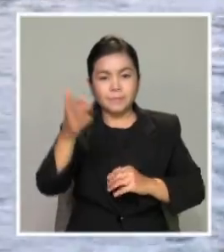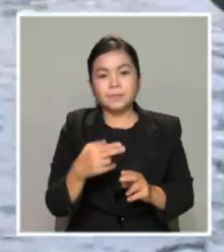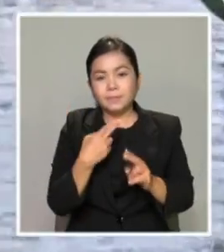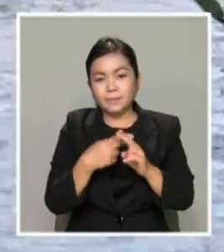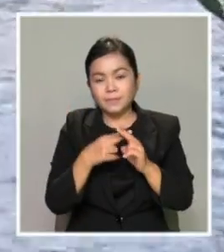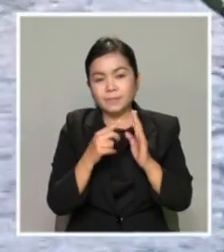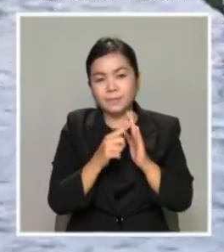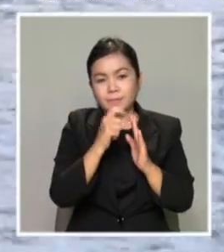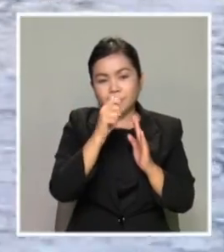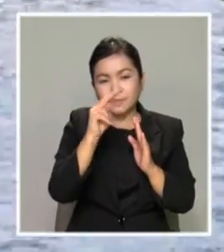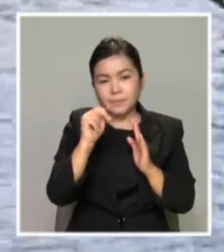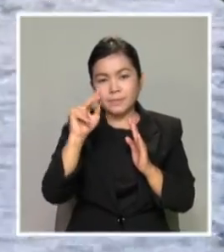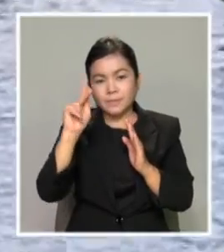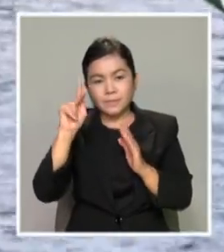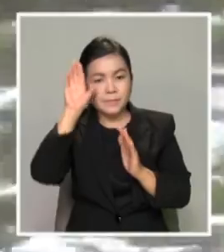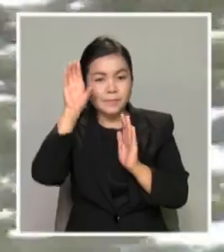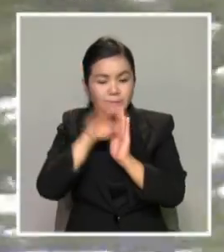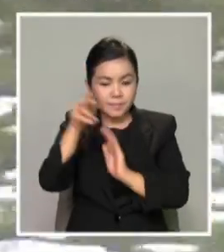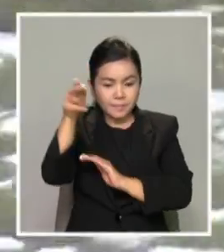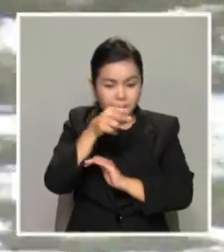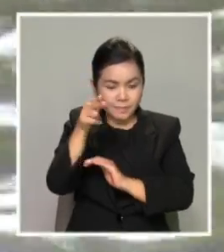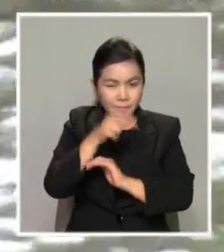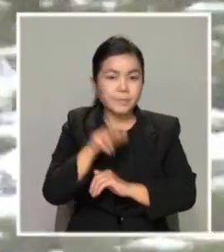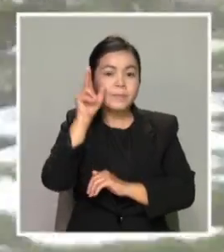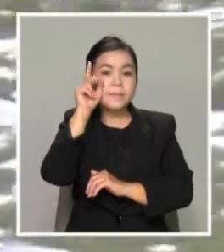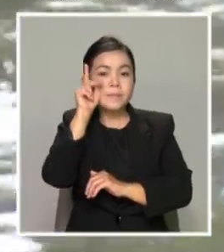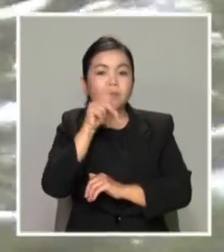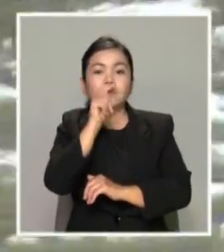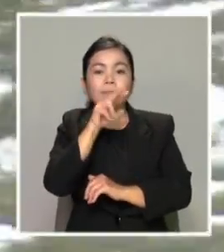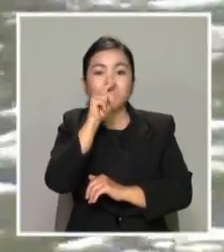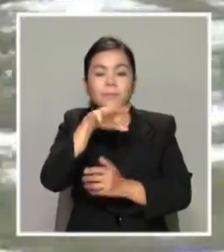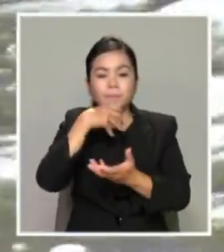กรรมถ่ายภาพทีมข่าวภูมิภาค True for You รายงาน